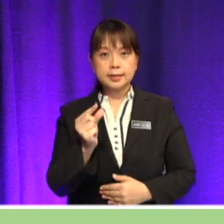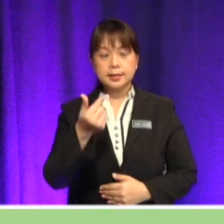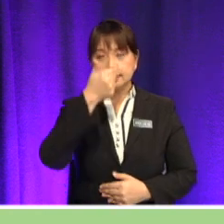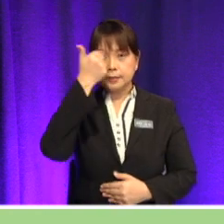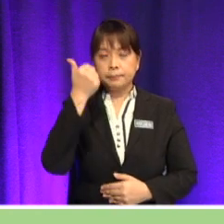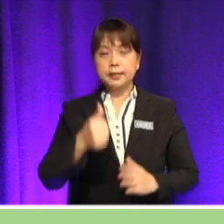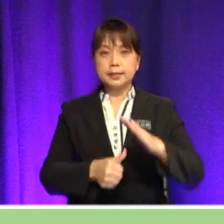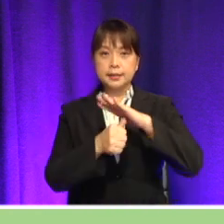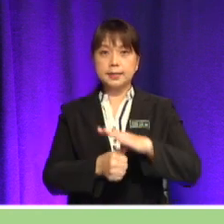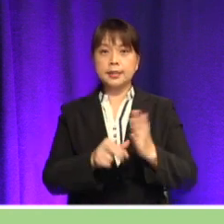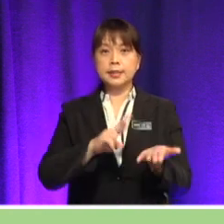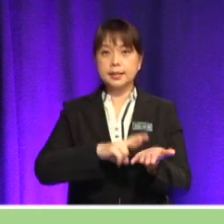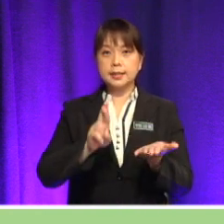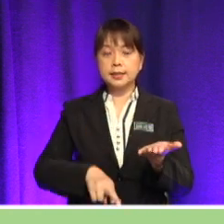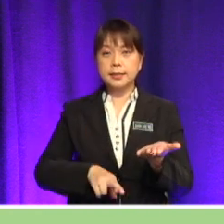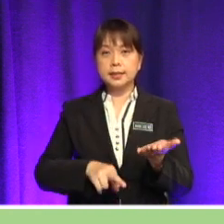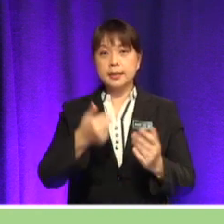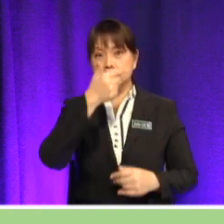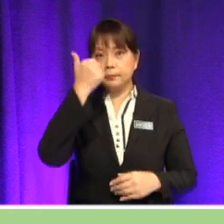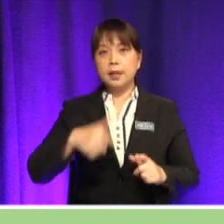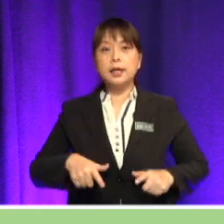dia rendah Kenapa tekanan rendah